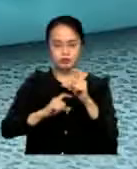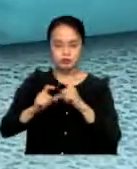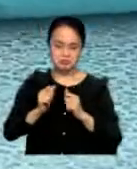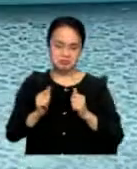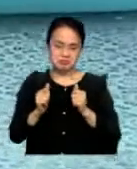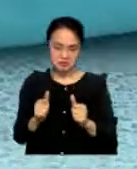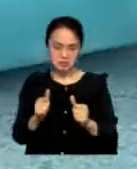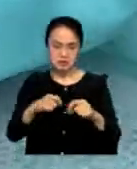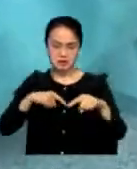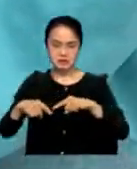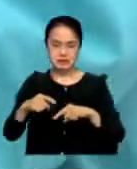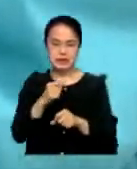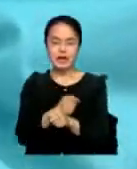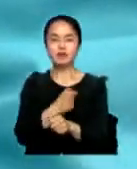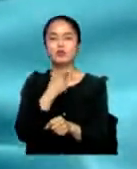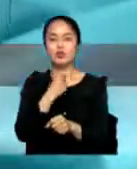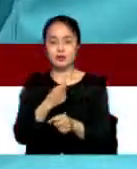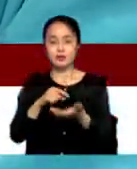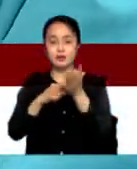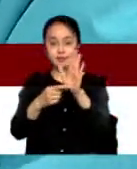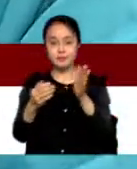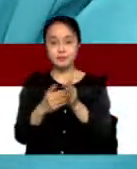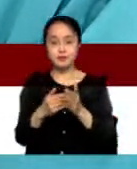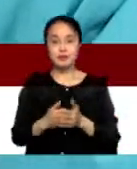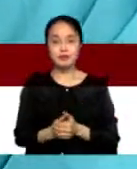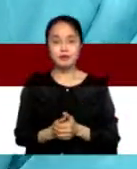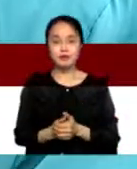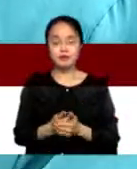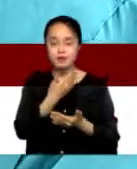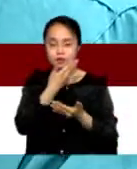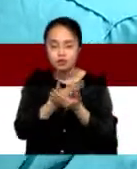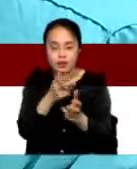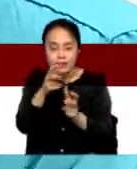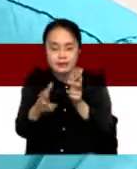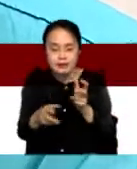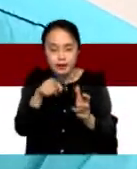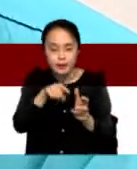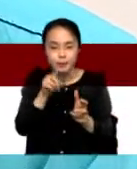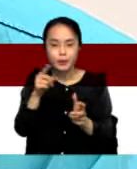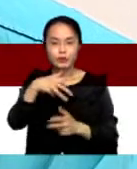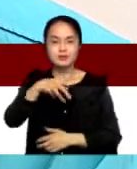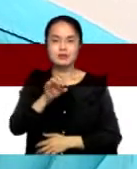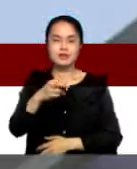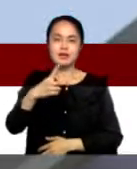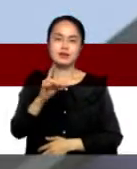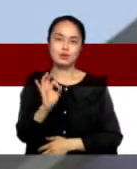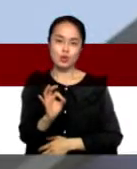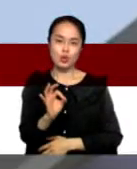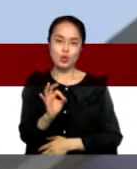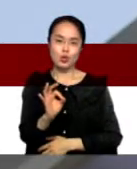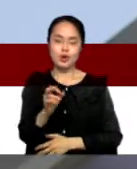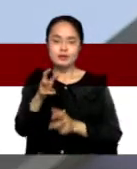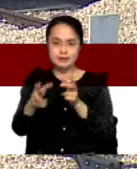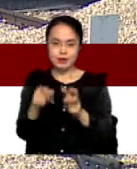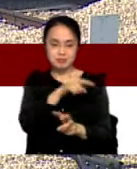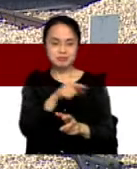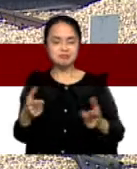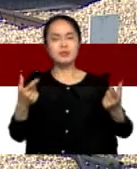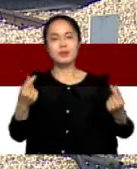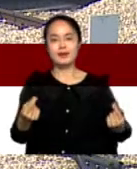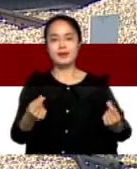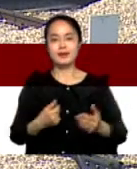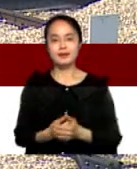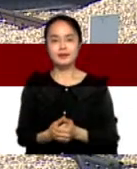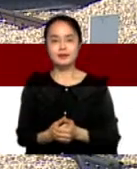있고요 이준석 계비 후보가 밝힌 지역 숙원사업 또 상동 차량기지 개발사업 입니다 하지만 개발 방식은